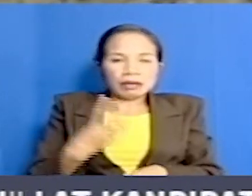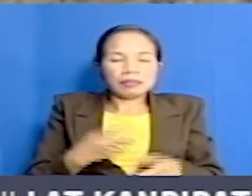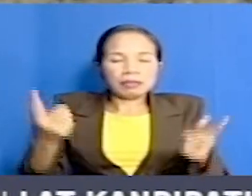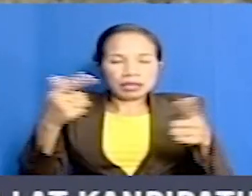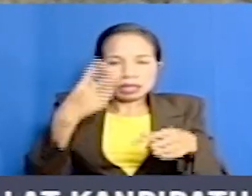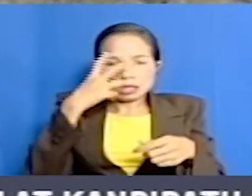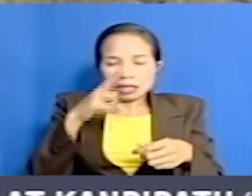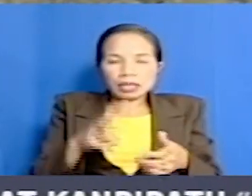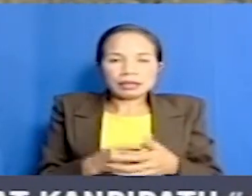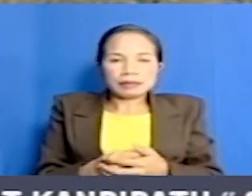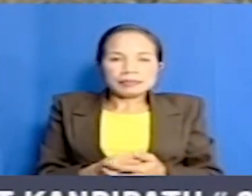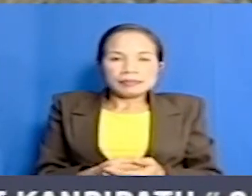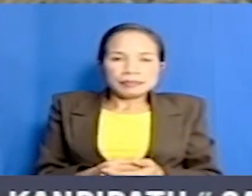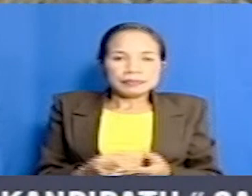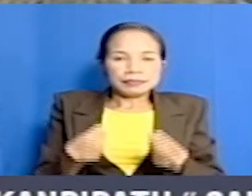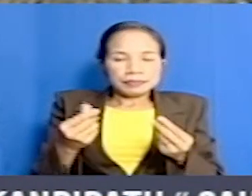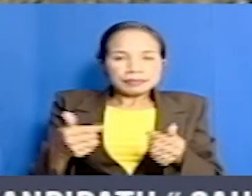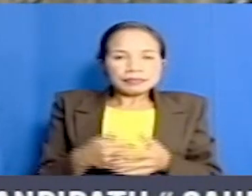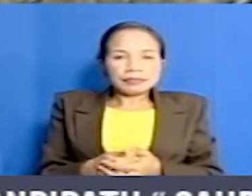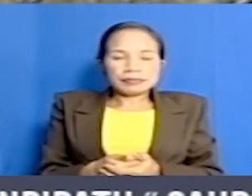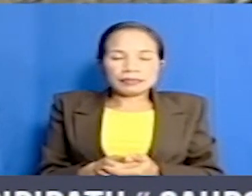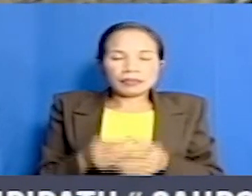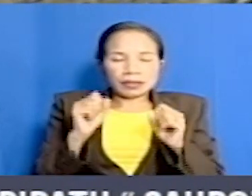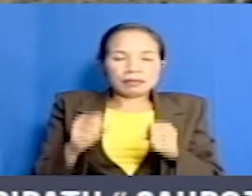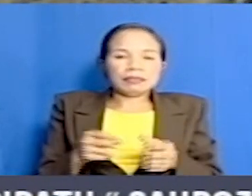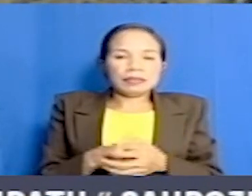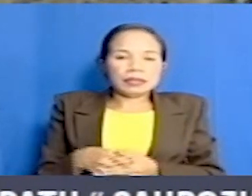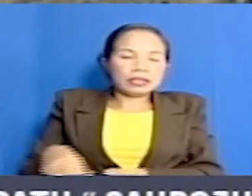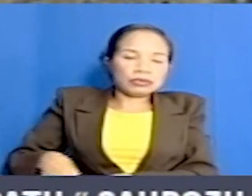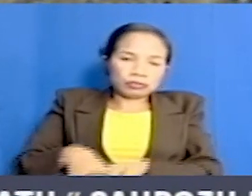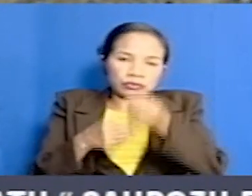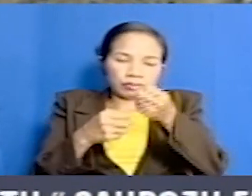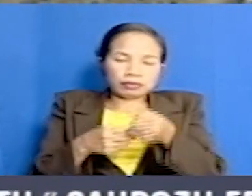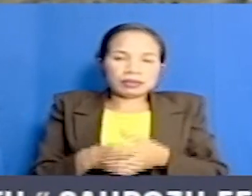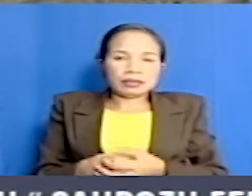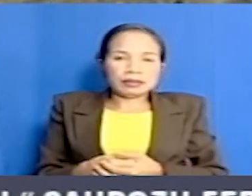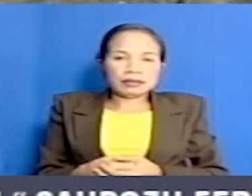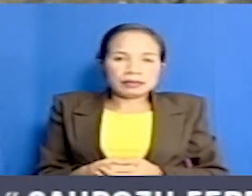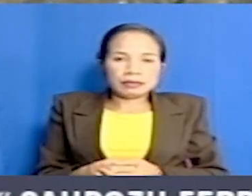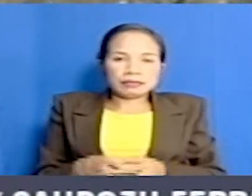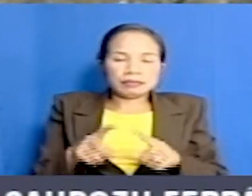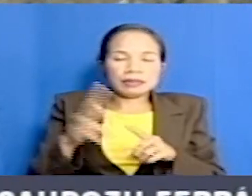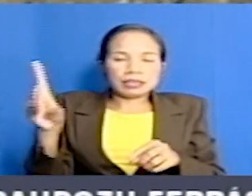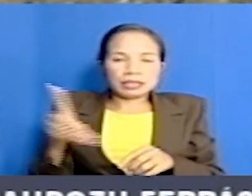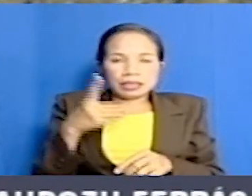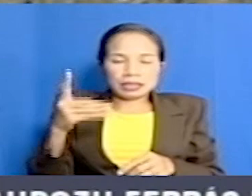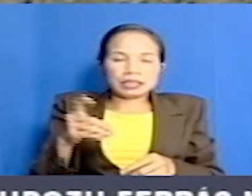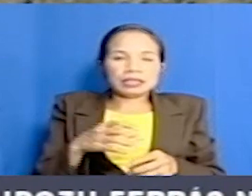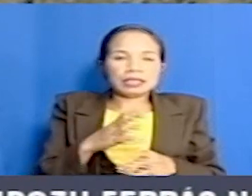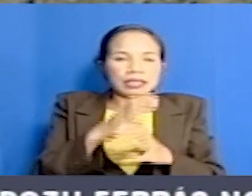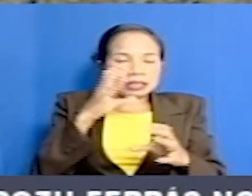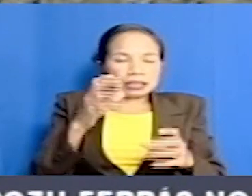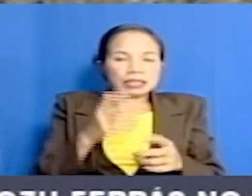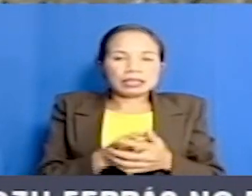isi. Rahenek isi maka iya ambele baku. Baku vele torit mai ve dader la tur mota mota lori